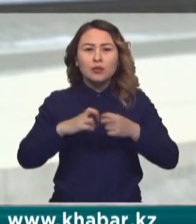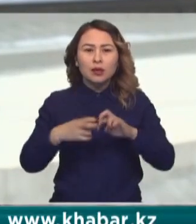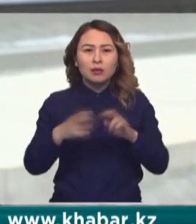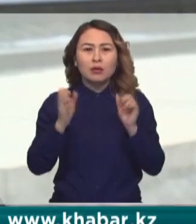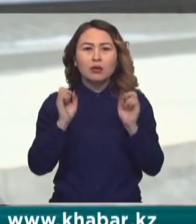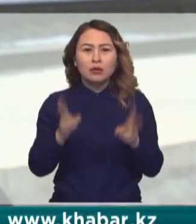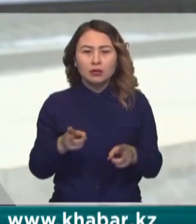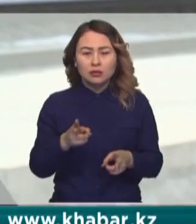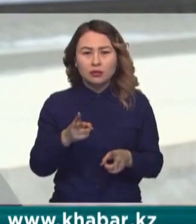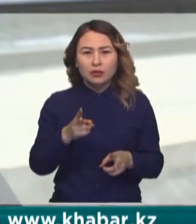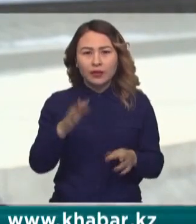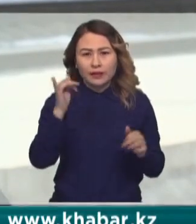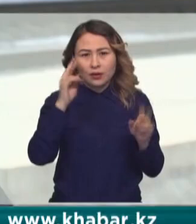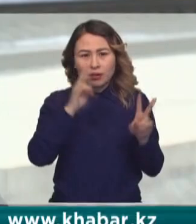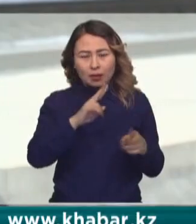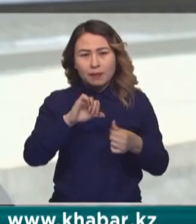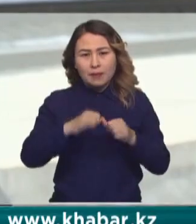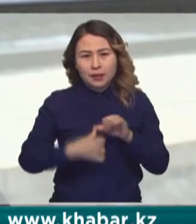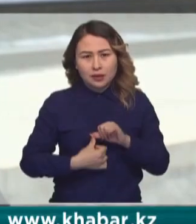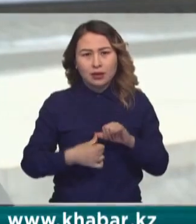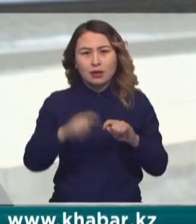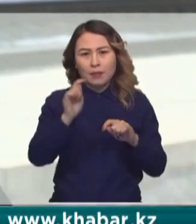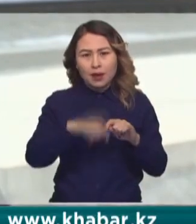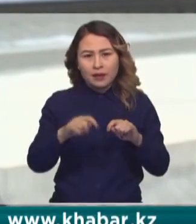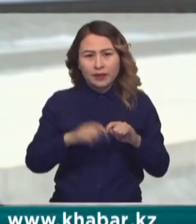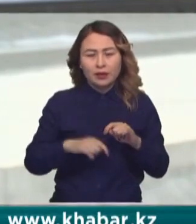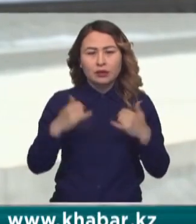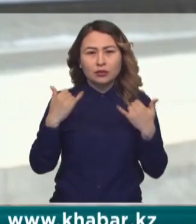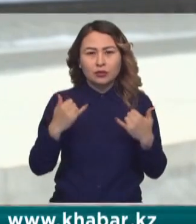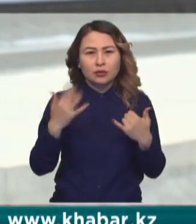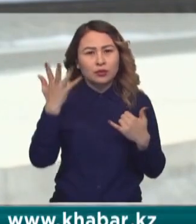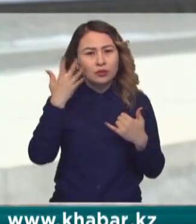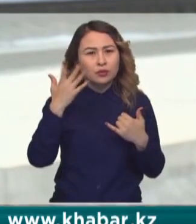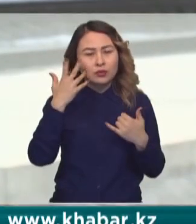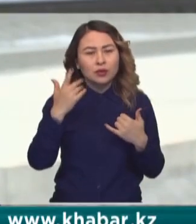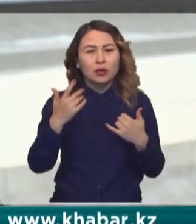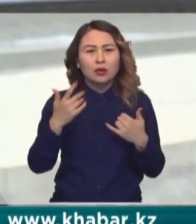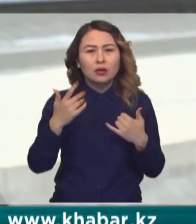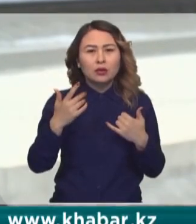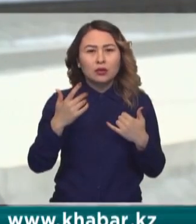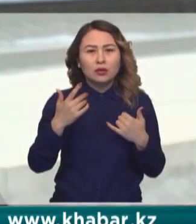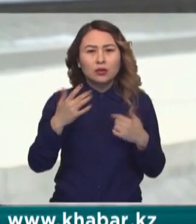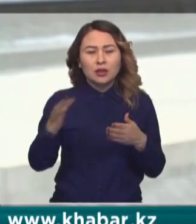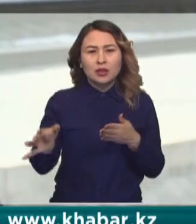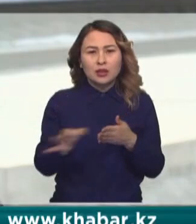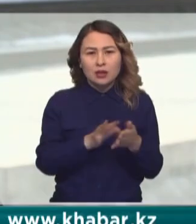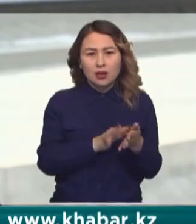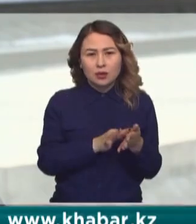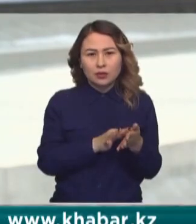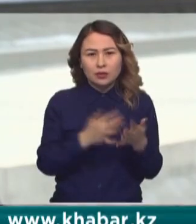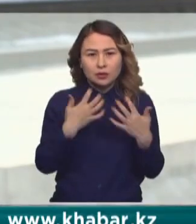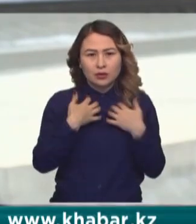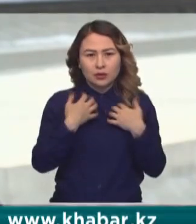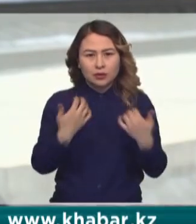Жалпы ол күнделікті мониторинг жүргізіліп жатыр. Және де ол мониторинг нәтижелерінің бәрі дер кезінде денсаулық